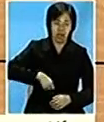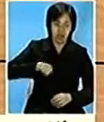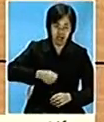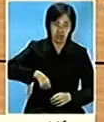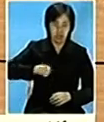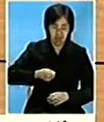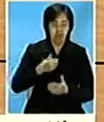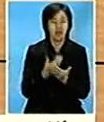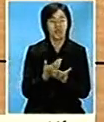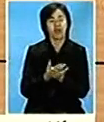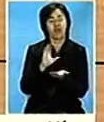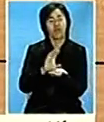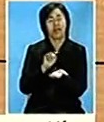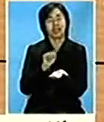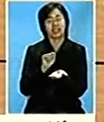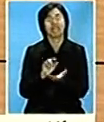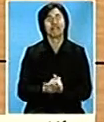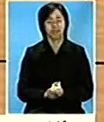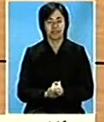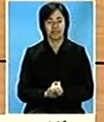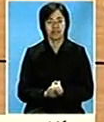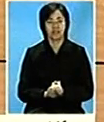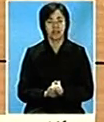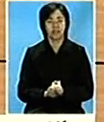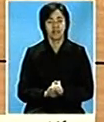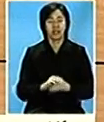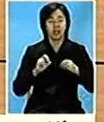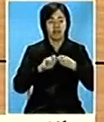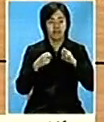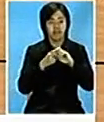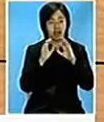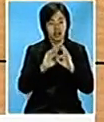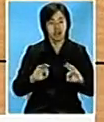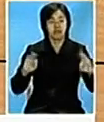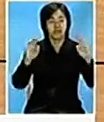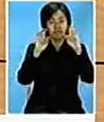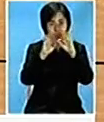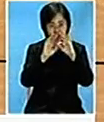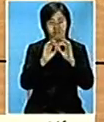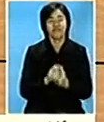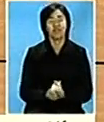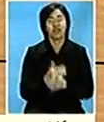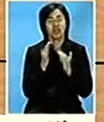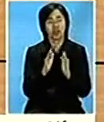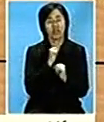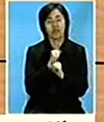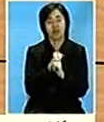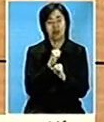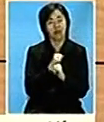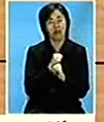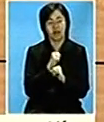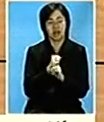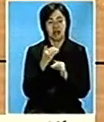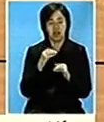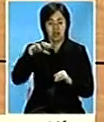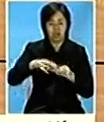บประมาณในส่วนนี้ส่วนปัญหาสำคัญอีกอันหนึ่งคือการขาดแคลนเจ้าหน้าที่ในปฏิบัติการ